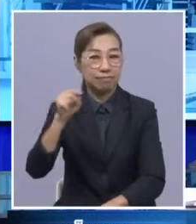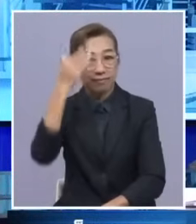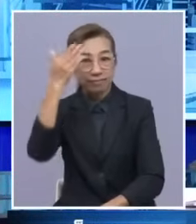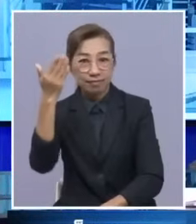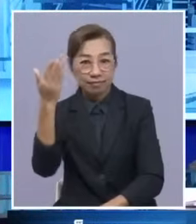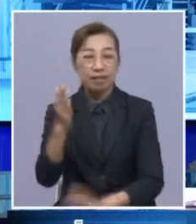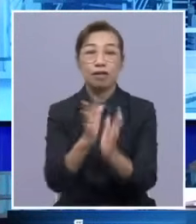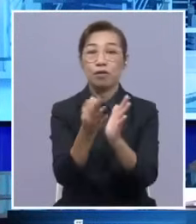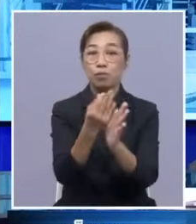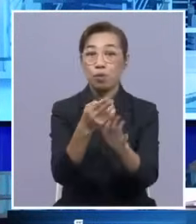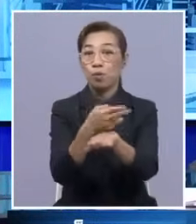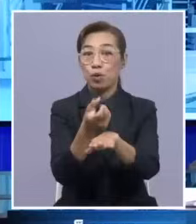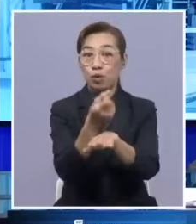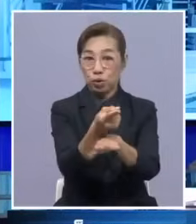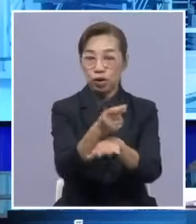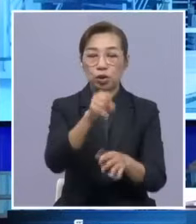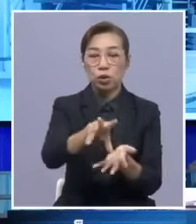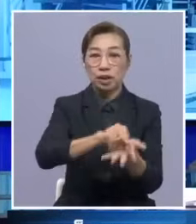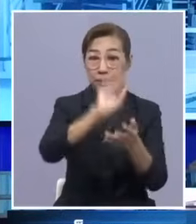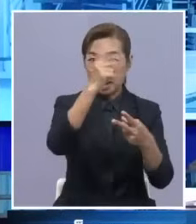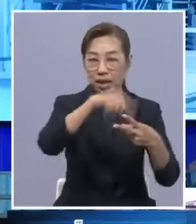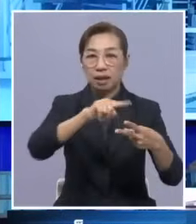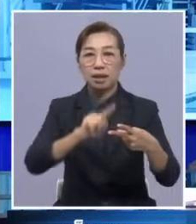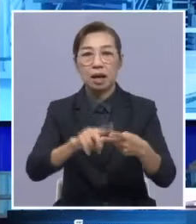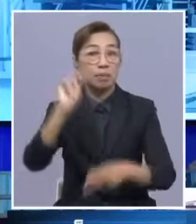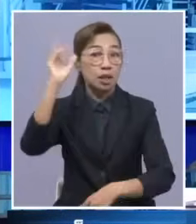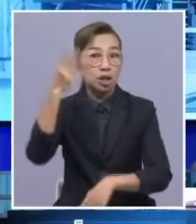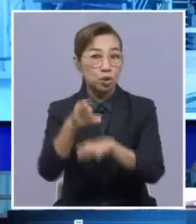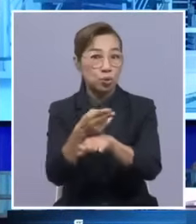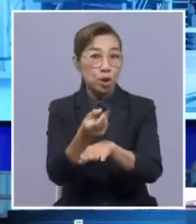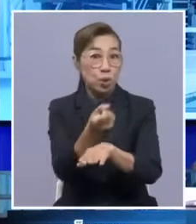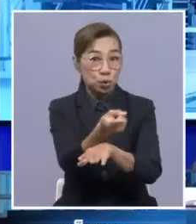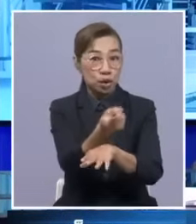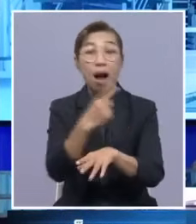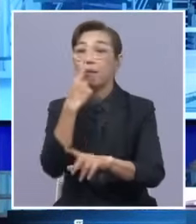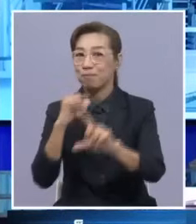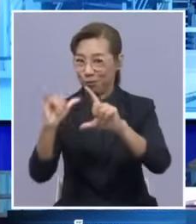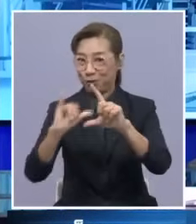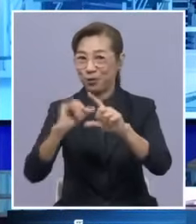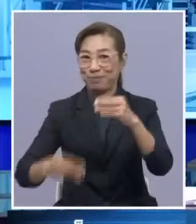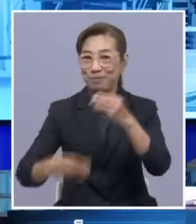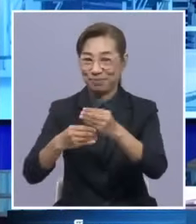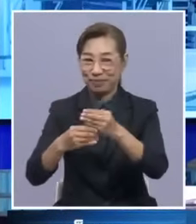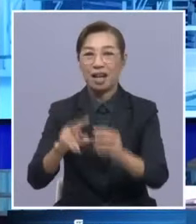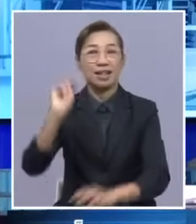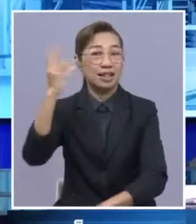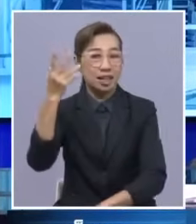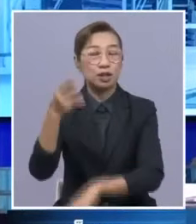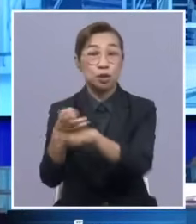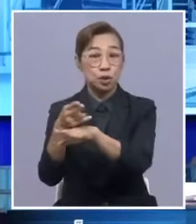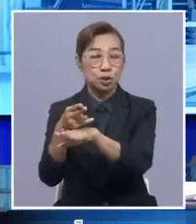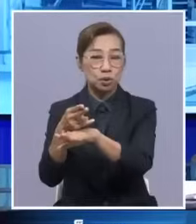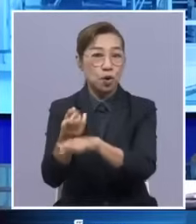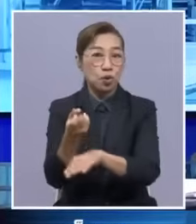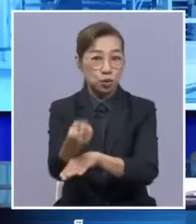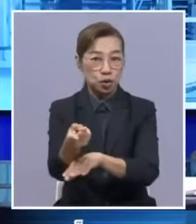ของเราทาง Facebook นะครับเก็บตกจากเนชั่นและเนชั่นทีวีไลฟ์มี YouTube ด้วยตอนนี้นะครับเนชั่นทีวี22ไลฟ์นะครับดู